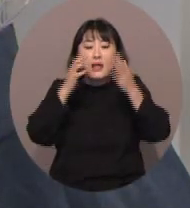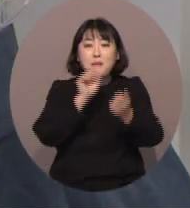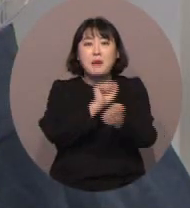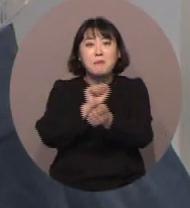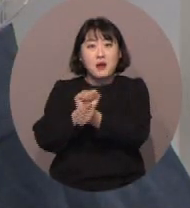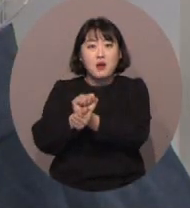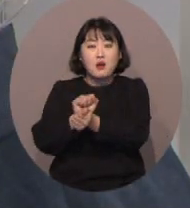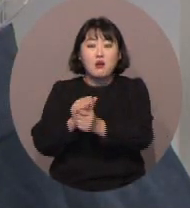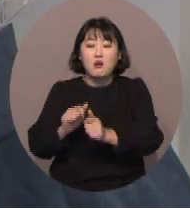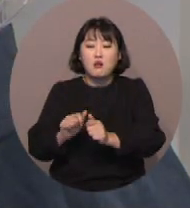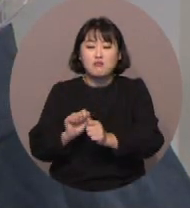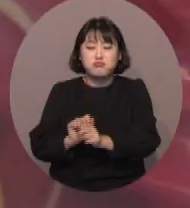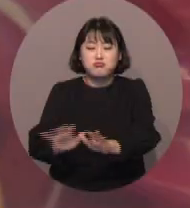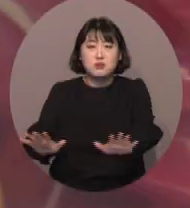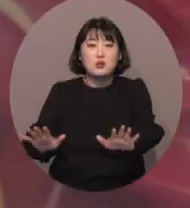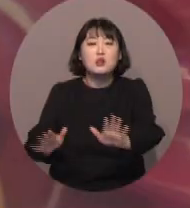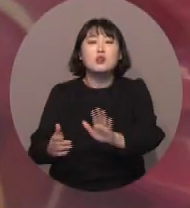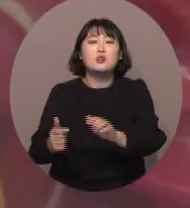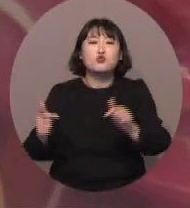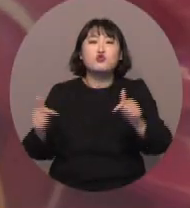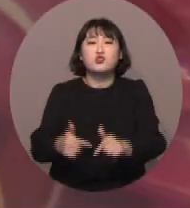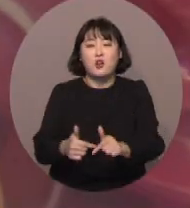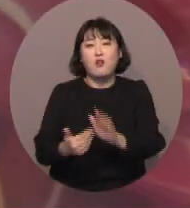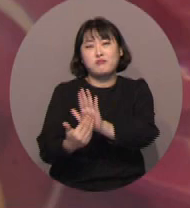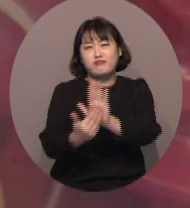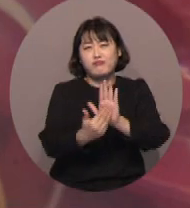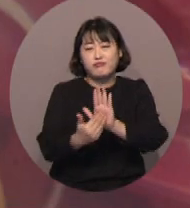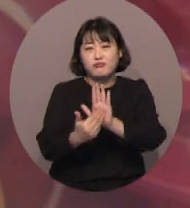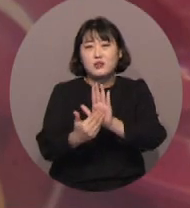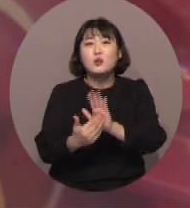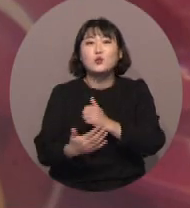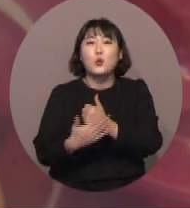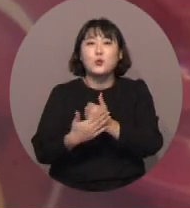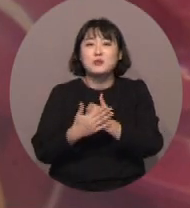확산 방지에도 도움이 될 것으로 기대했습니다 MBC 뉴스 조형찬입니다